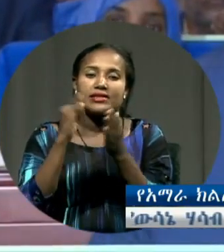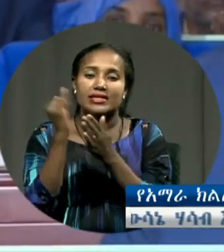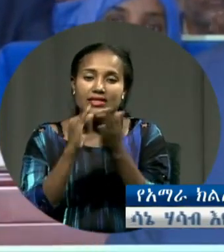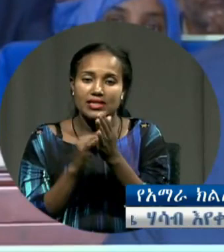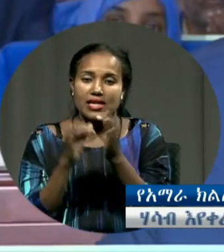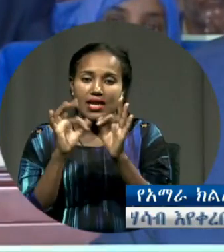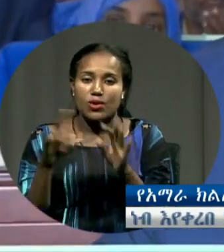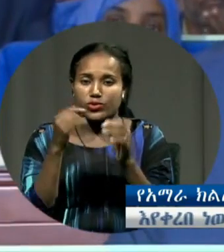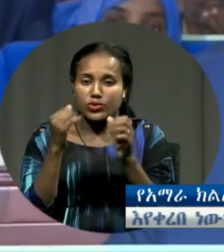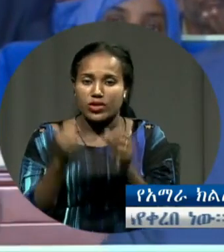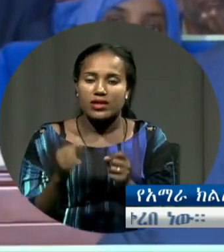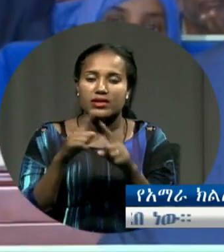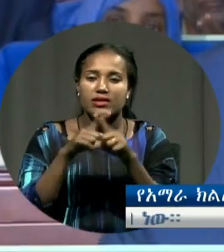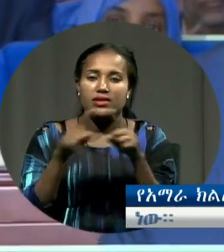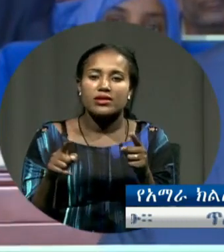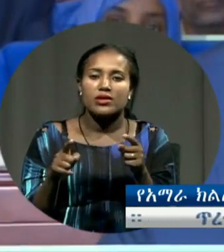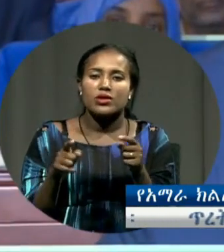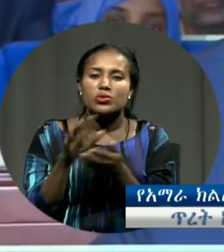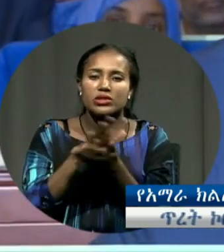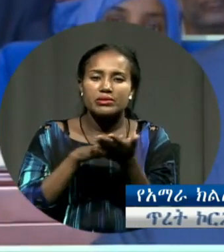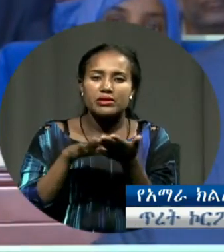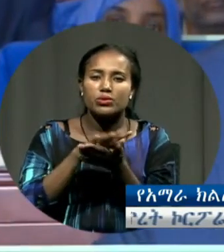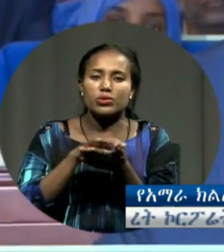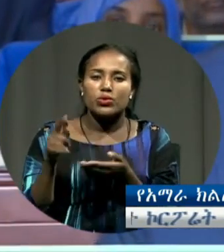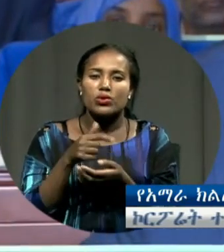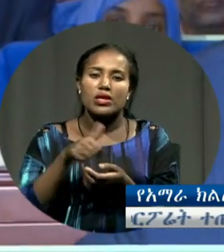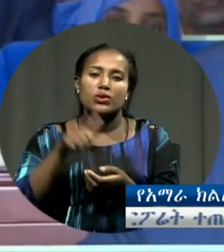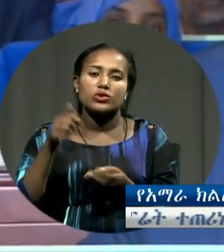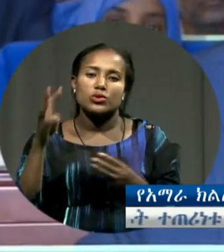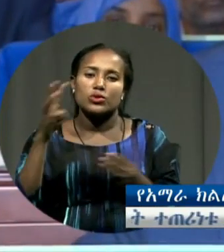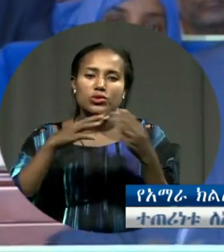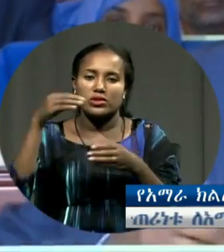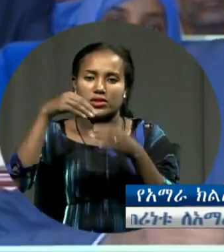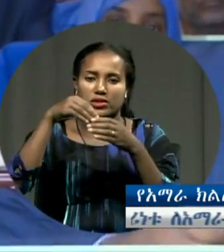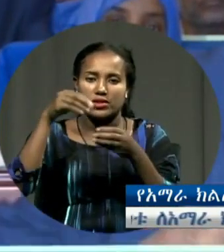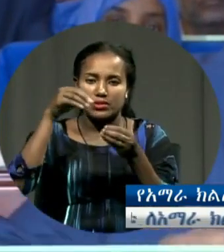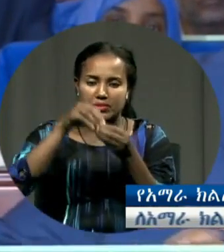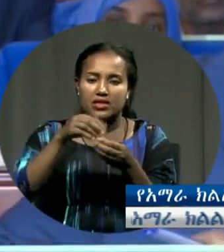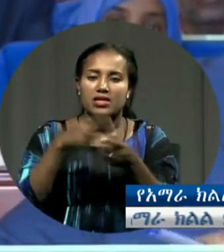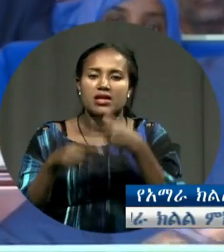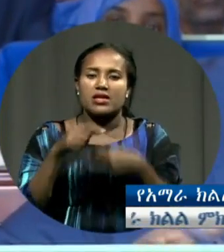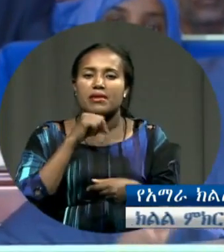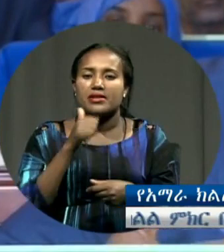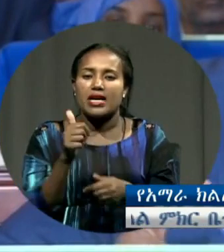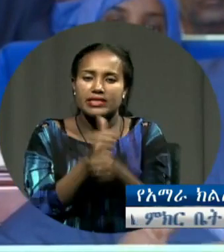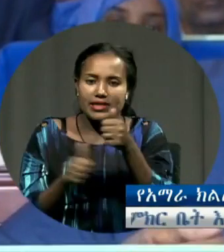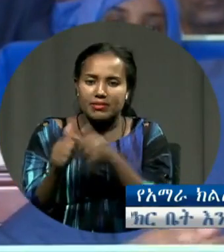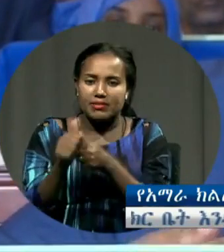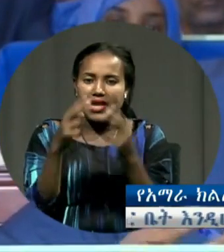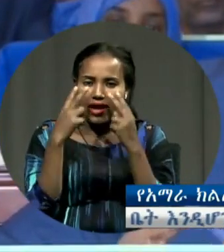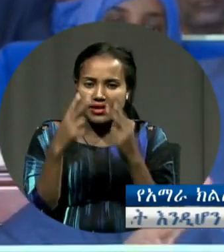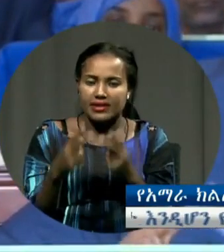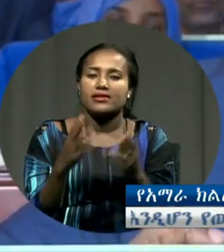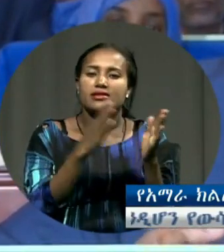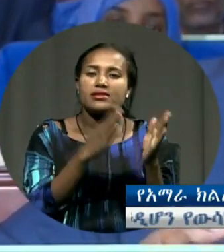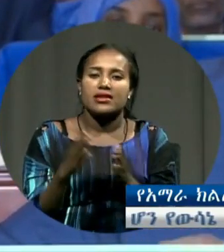ግን ደግሞ ውስብስብ የሆኑ ሌሎች ችግሮችንም ጭምር እንዳያመጣ አስቀድመን አይተን